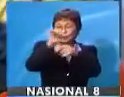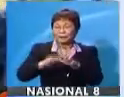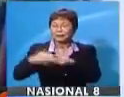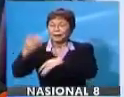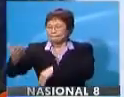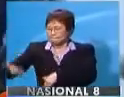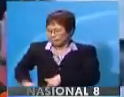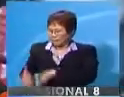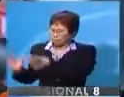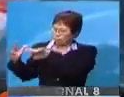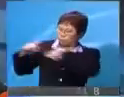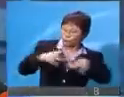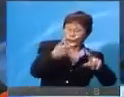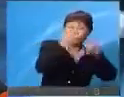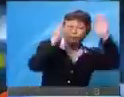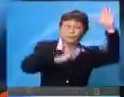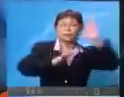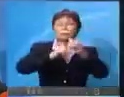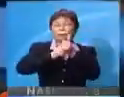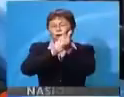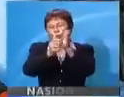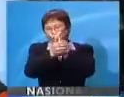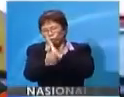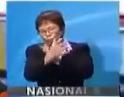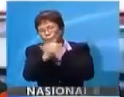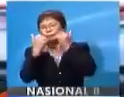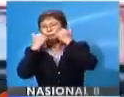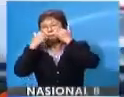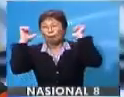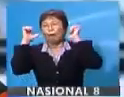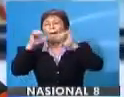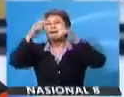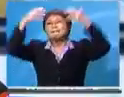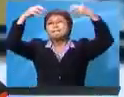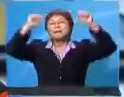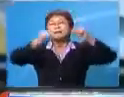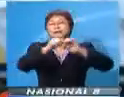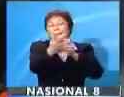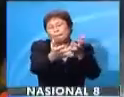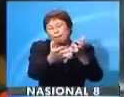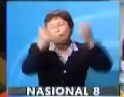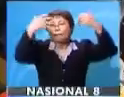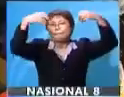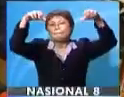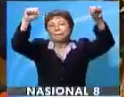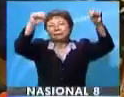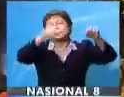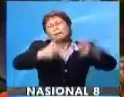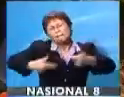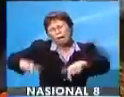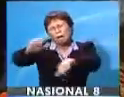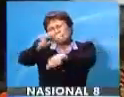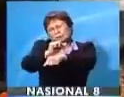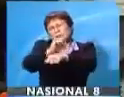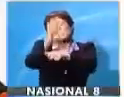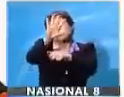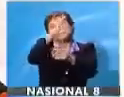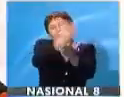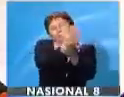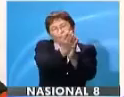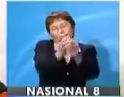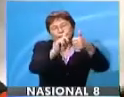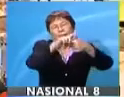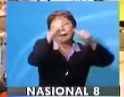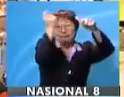Bangladesh adalah berdasarkan kelayakan serta kemampuan setiap majikan. Mereka hanya dibenarkan bekerja dalam 5 sektor